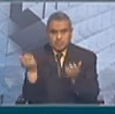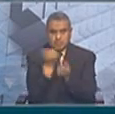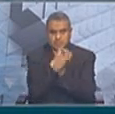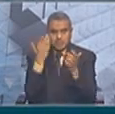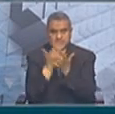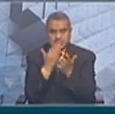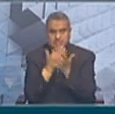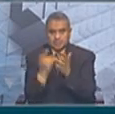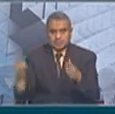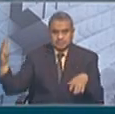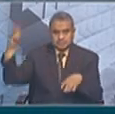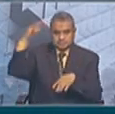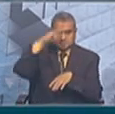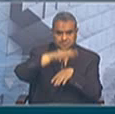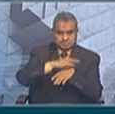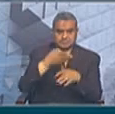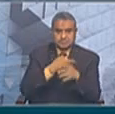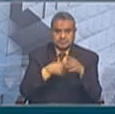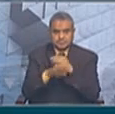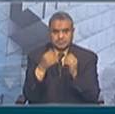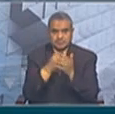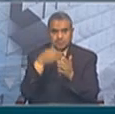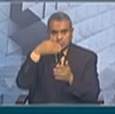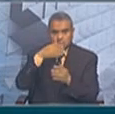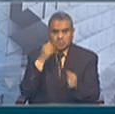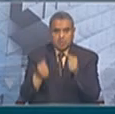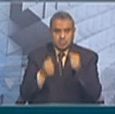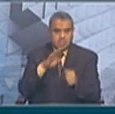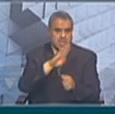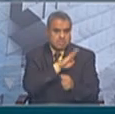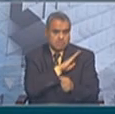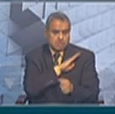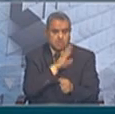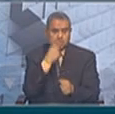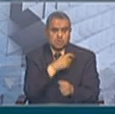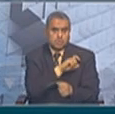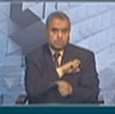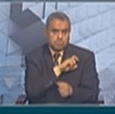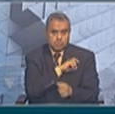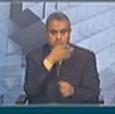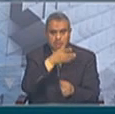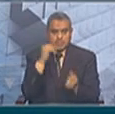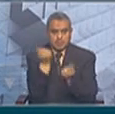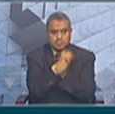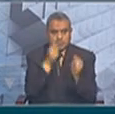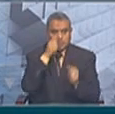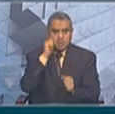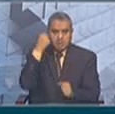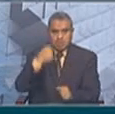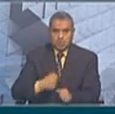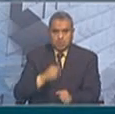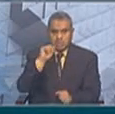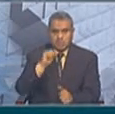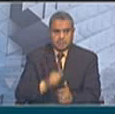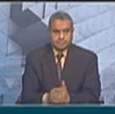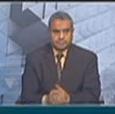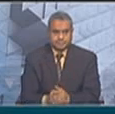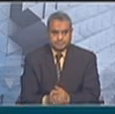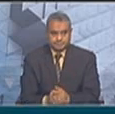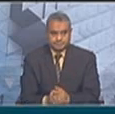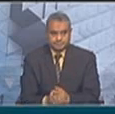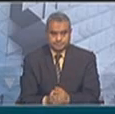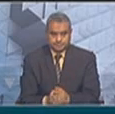الهبوط وكان فيها إضافة إلى طاقمها طلاب من معهد القوات الجوية الأوكرانية.